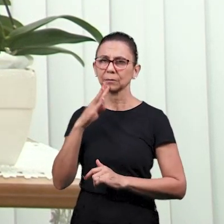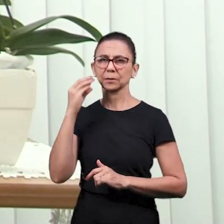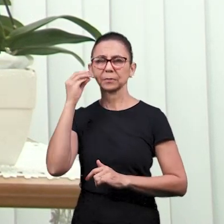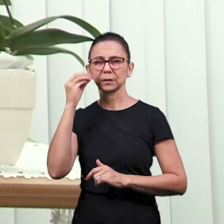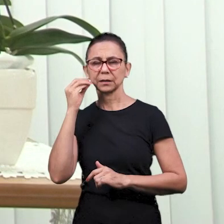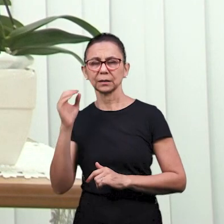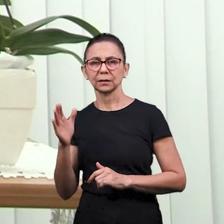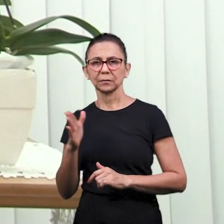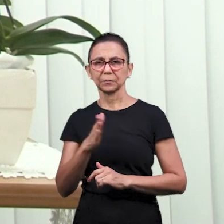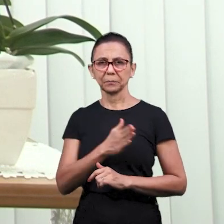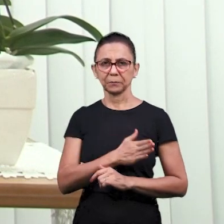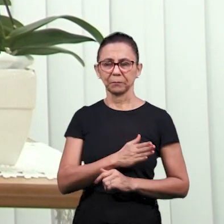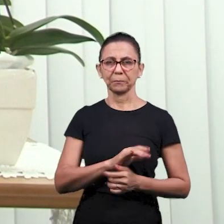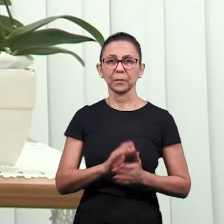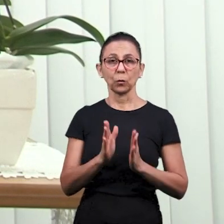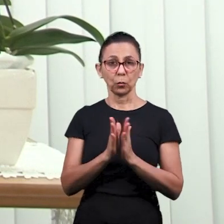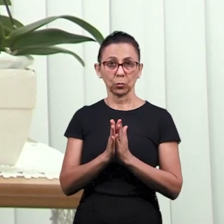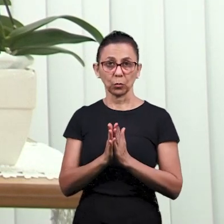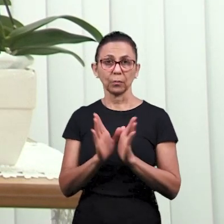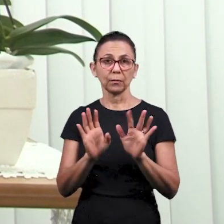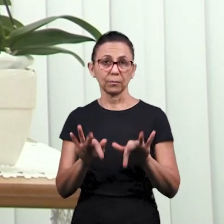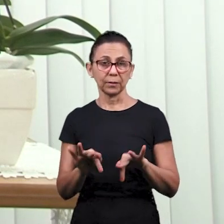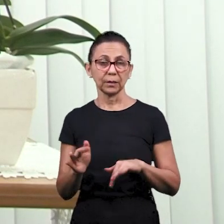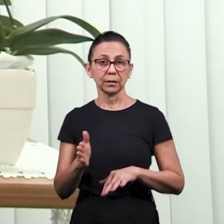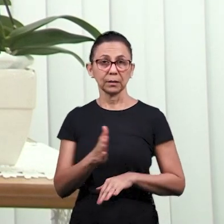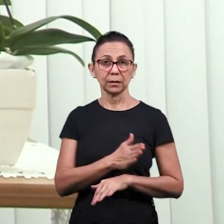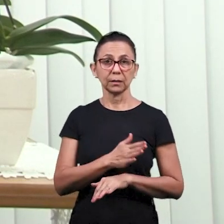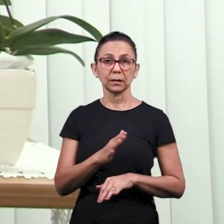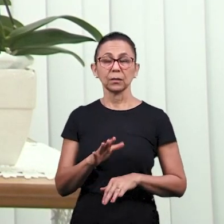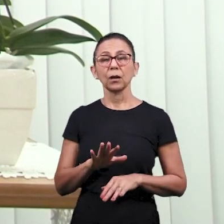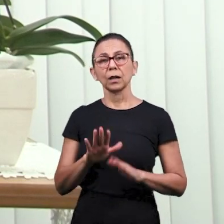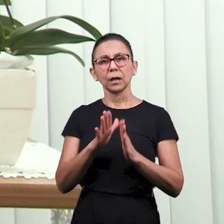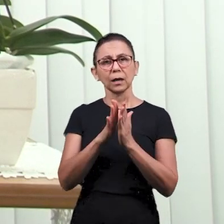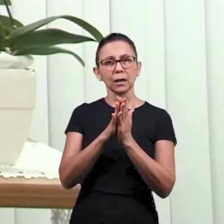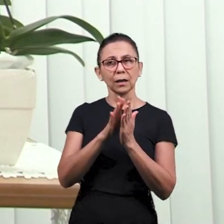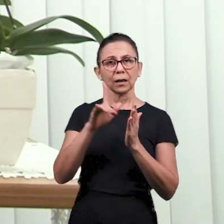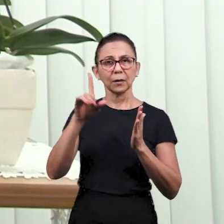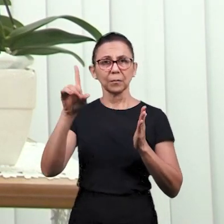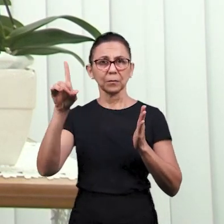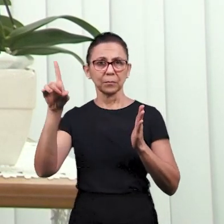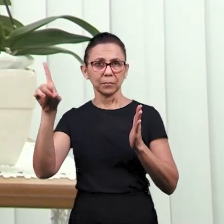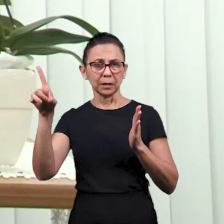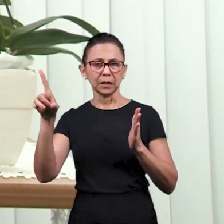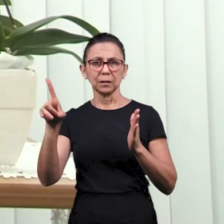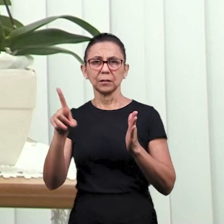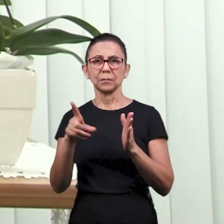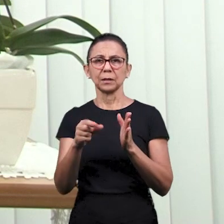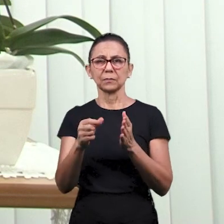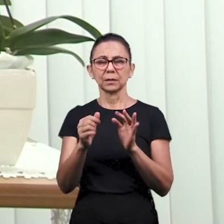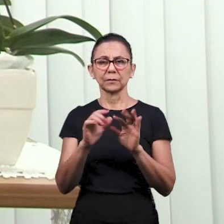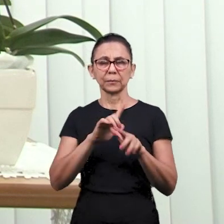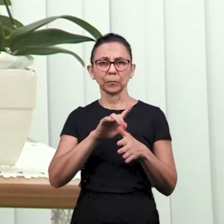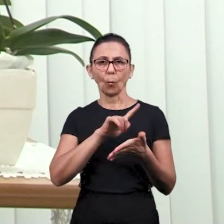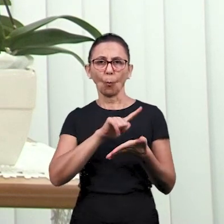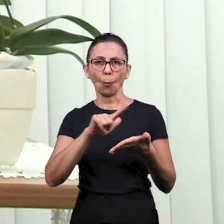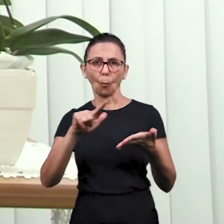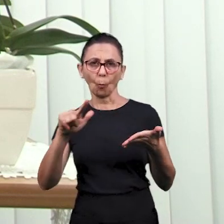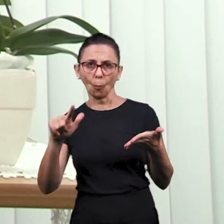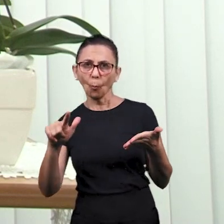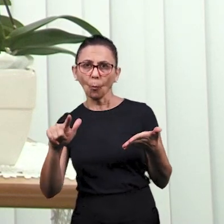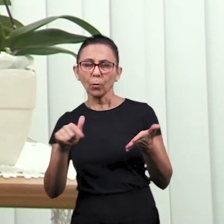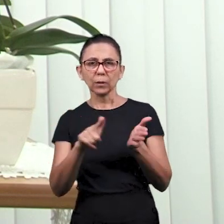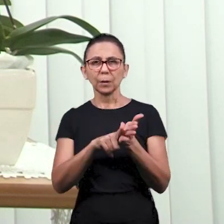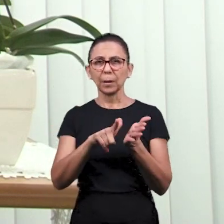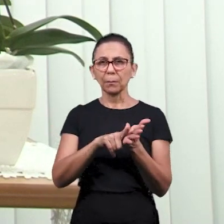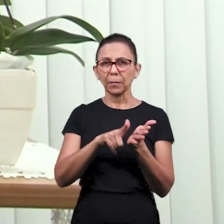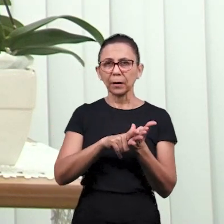переживем еще одно чудное посещение Господне. Давайте возьмите свою Библию в